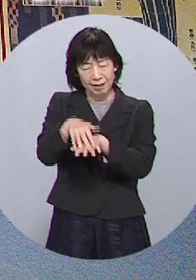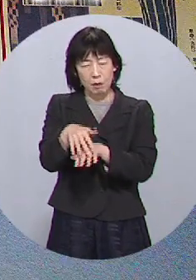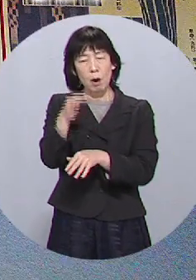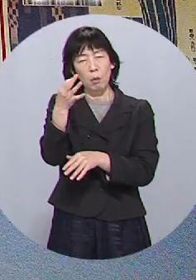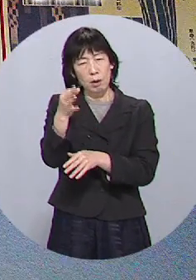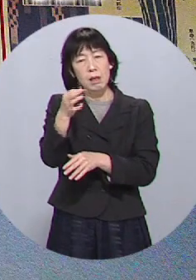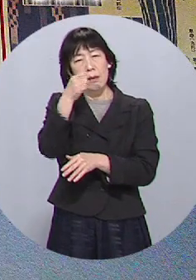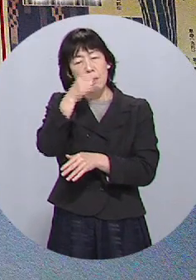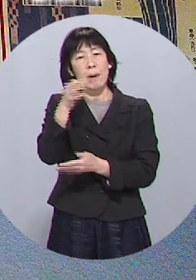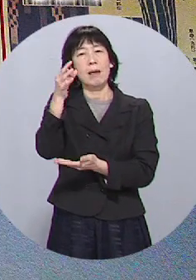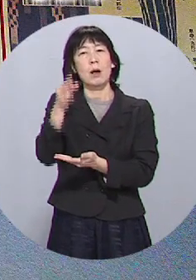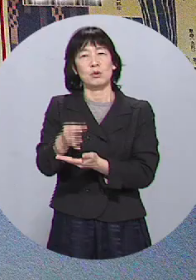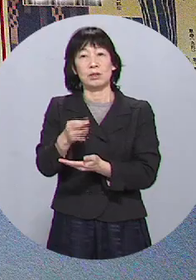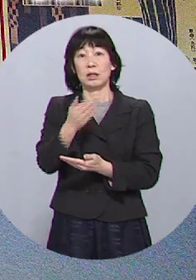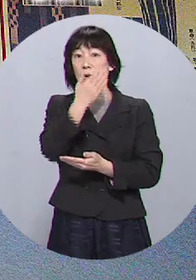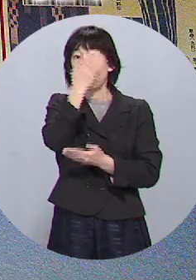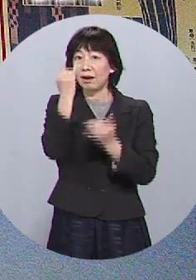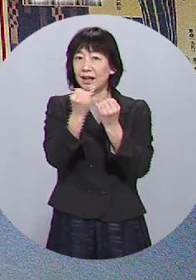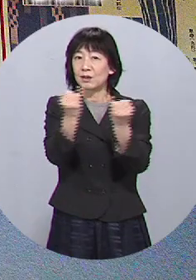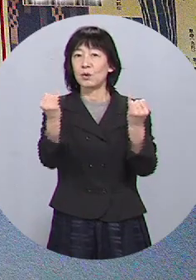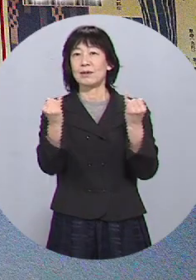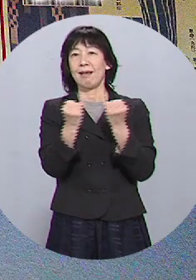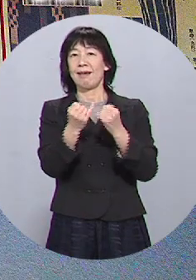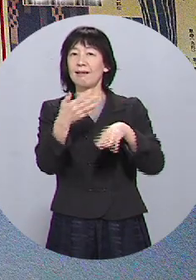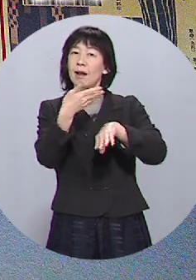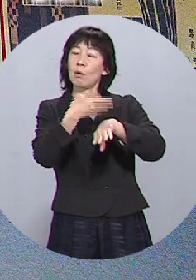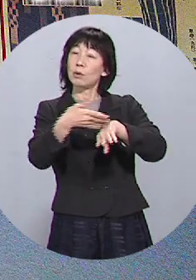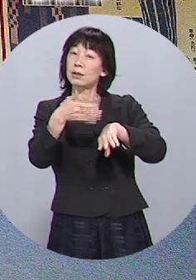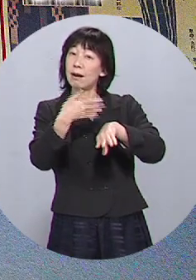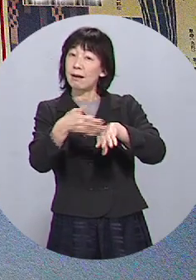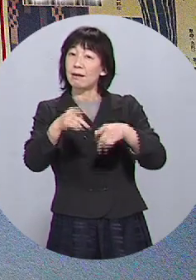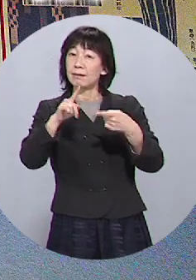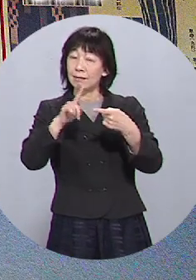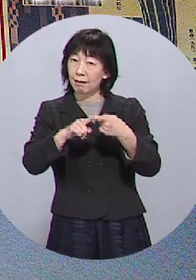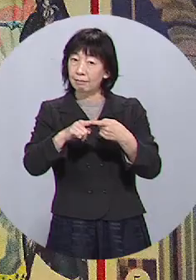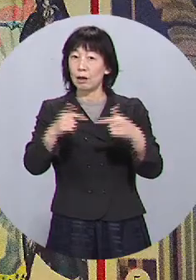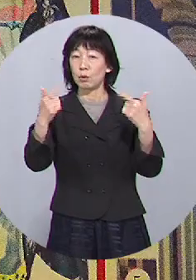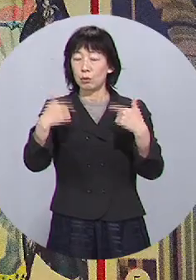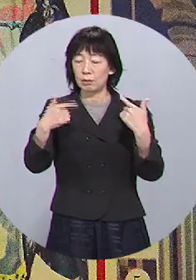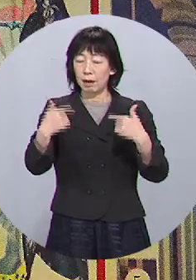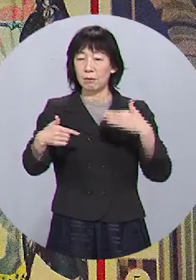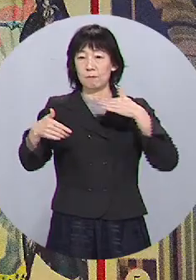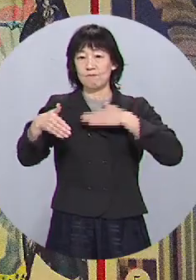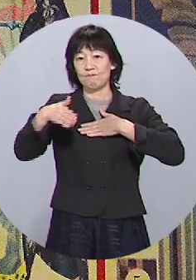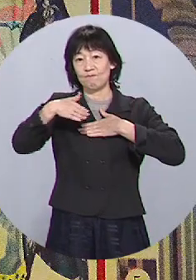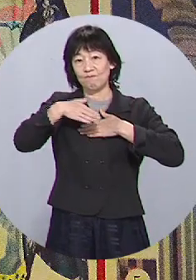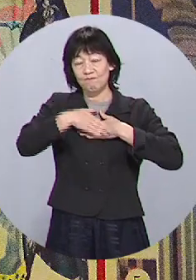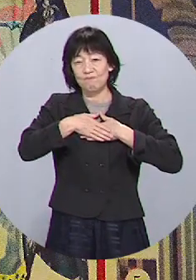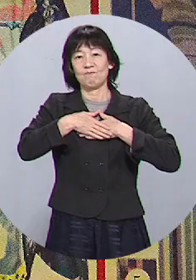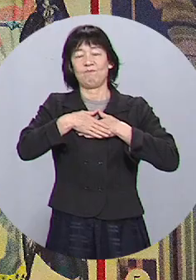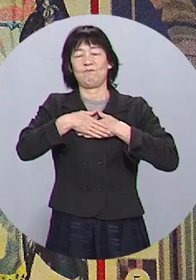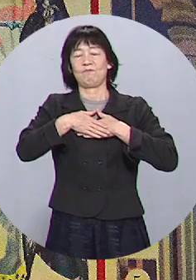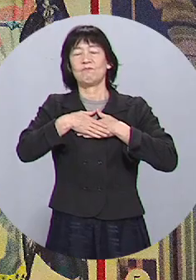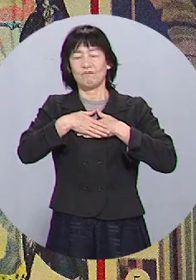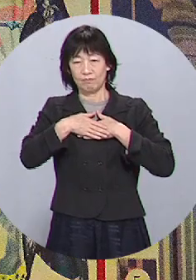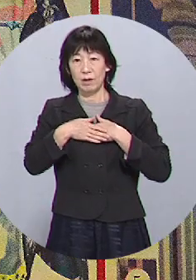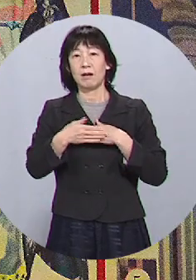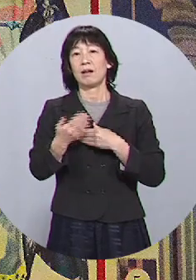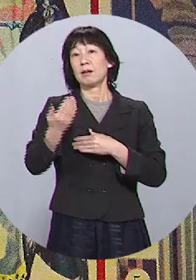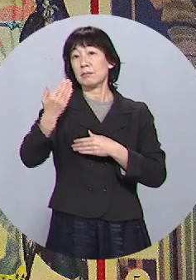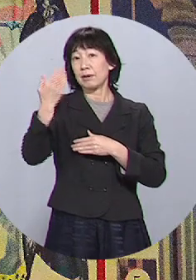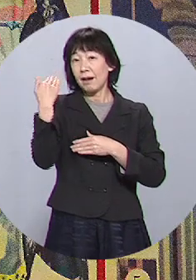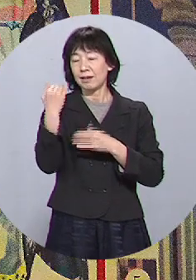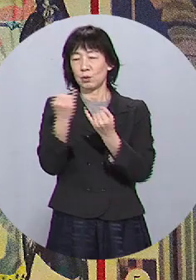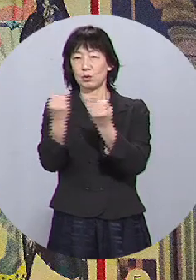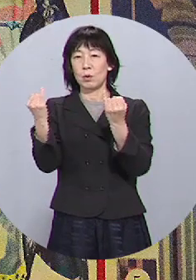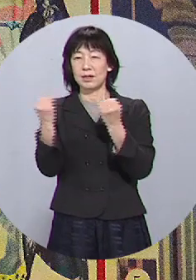く若い女性がおしゃれを楽しむ普段着の絹織物として日本の女性がファッションに目覚めるきっかけになったとも言